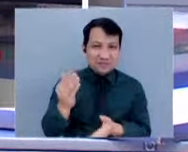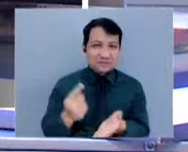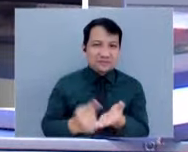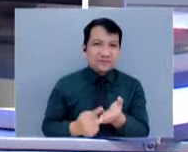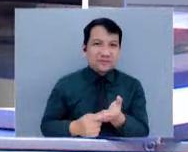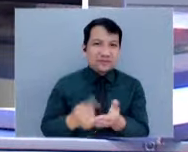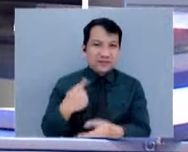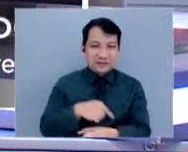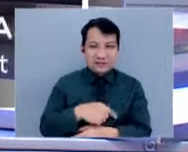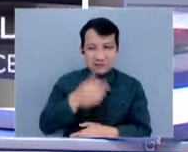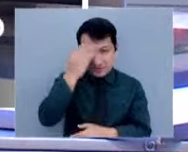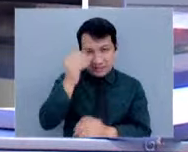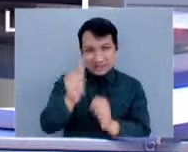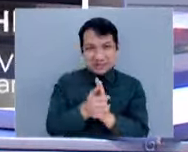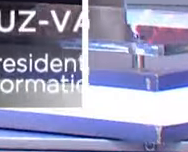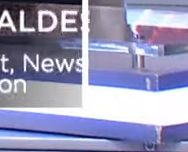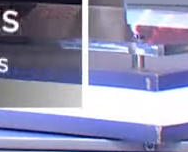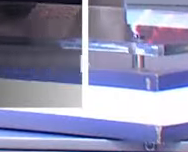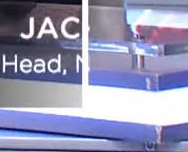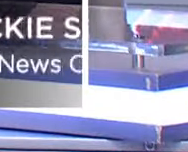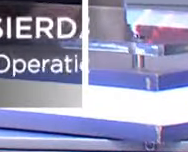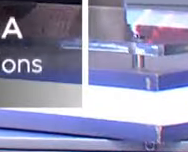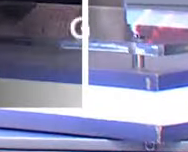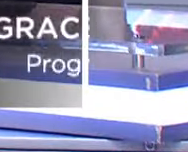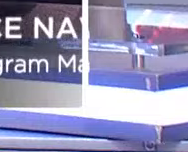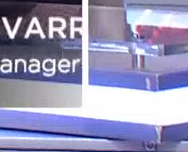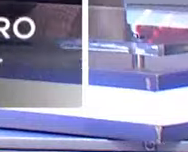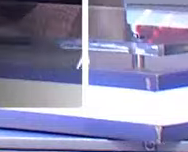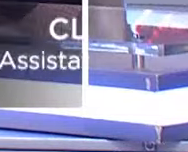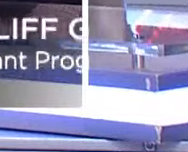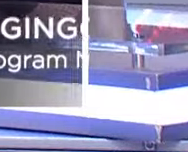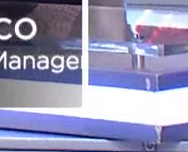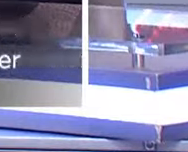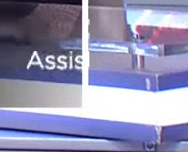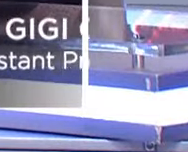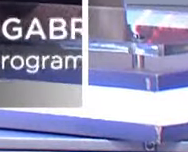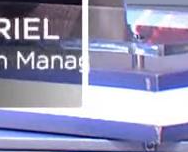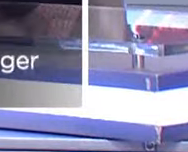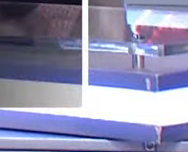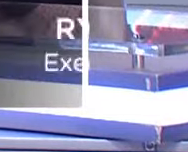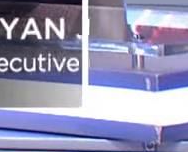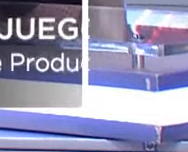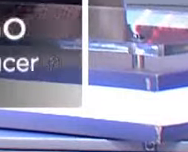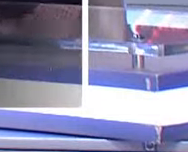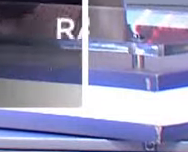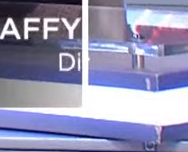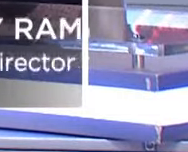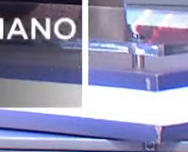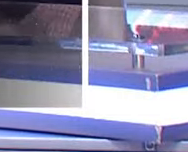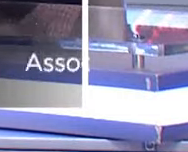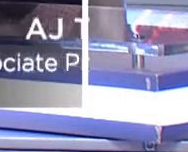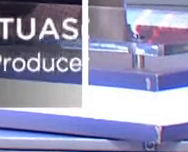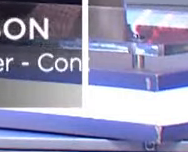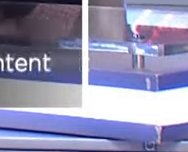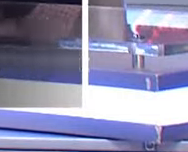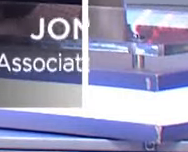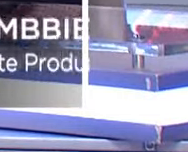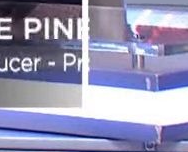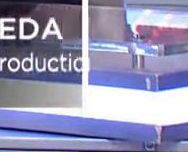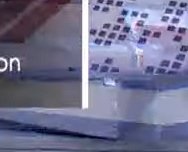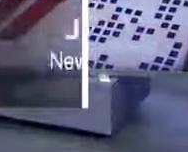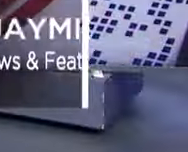paghubog ng matatalinong opinion. Kami yung kasangga sa pag-ubalita. Sa ngalan ni Mayan Dos Baños, ako si Nikki De Guzman. At ako lang po si Adlingao. Magandang gabi.